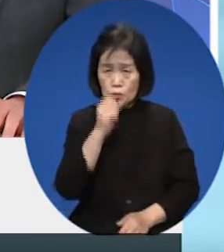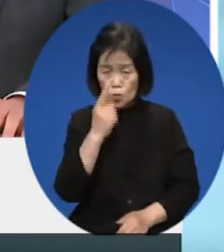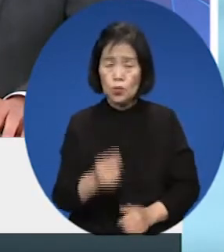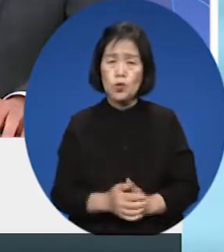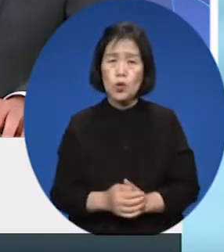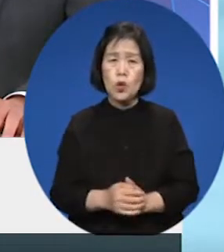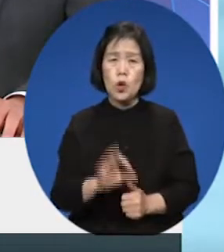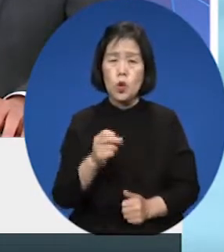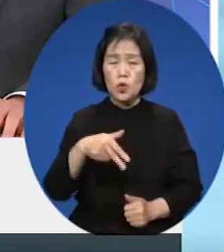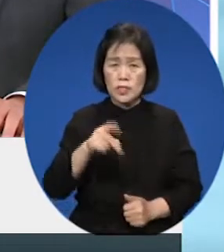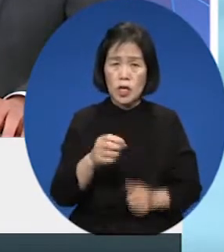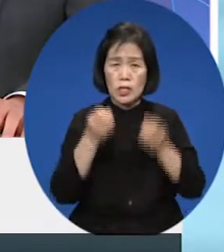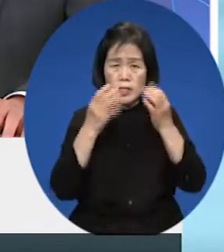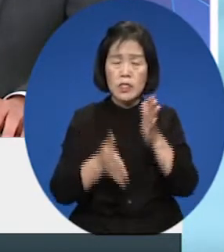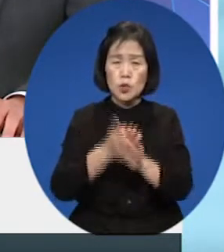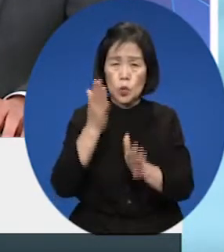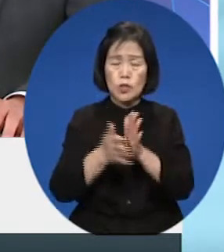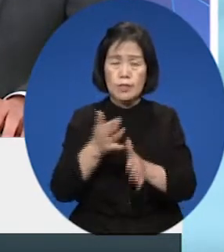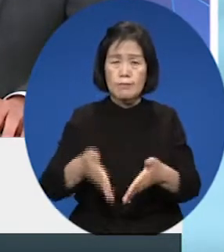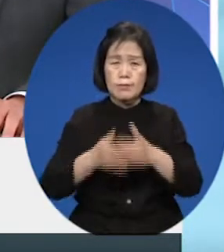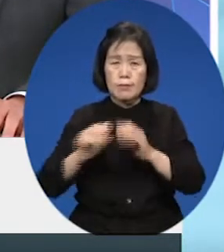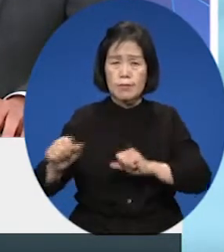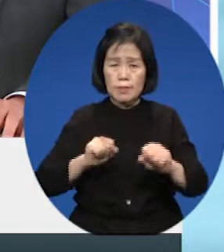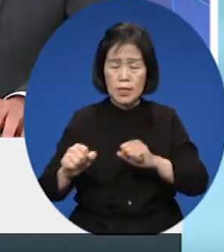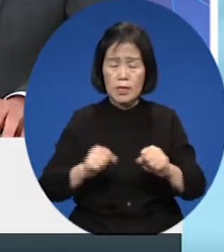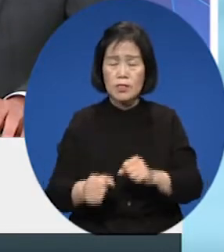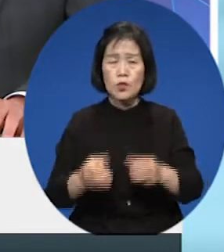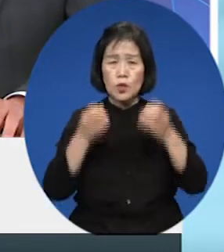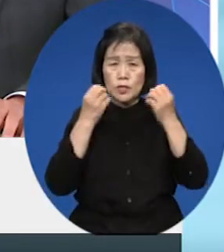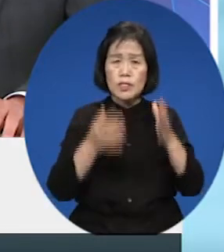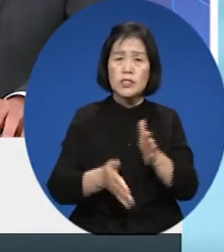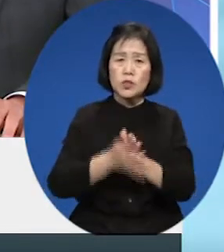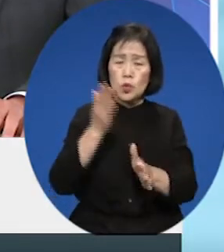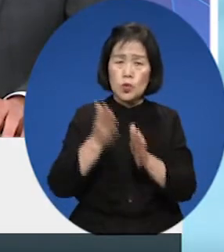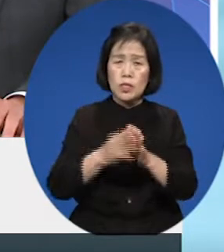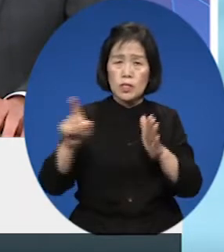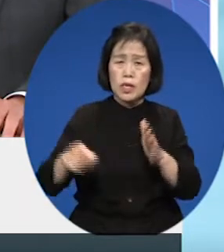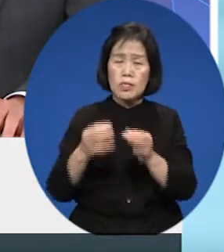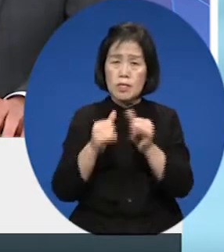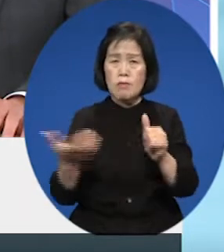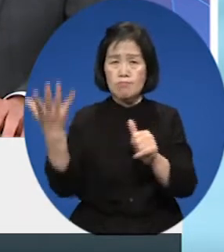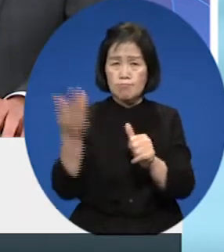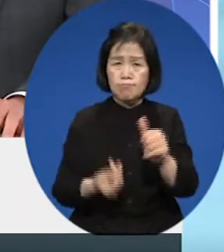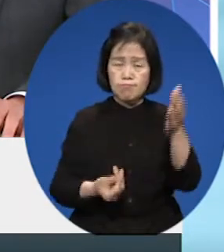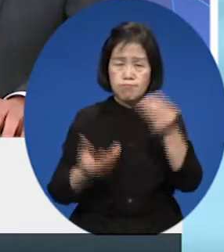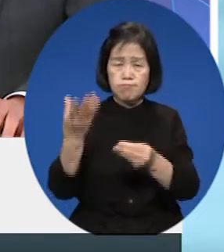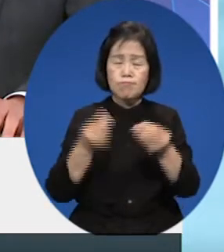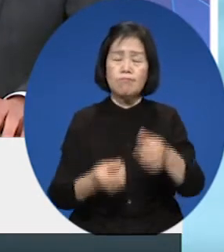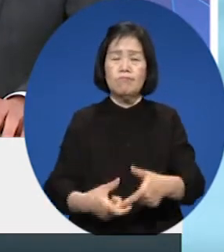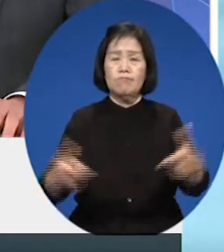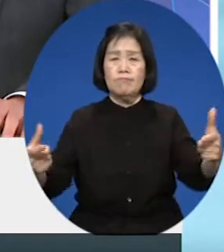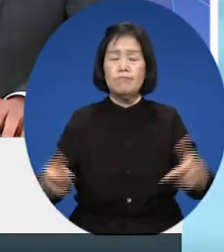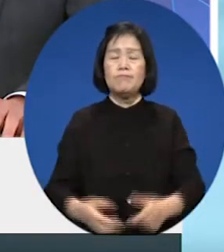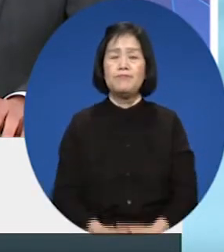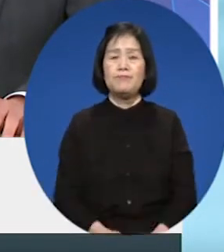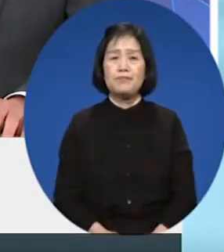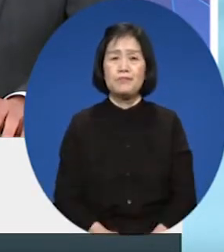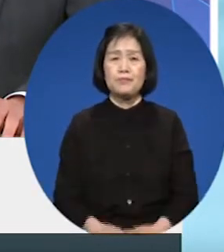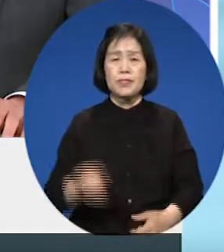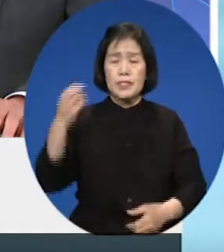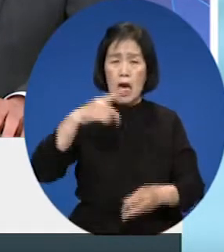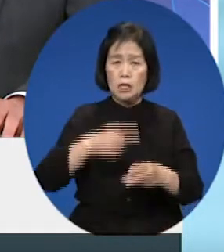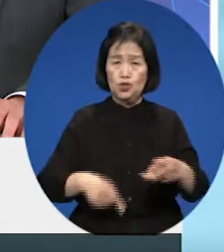대천 신도시 조성이 활발해지면서 신도시 그 뇌로 아잉 그 이유비 빠르게 증가하고 있습니다 양 도시 전체를